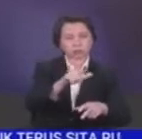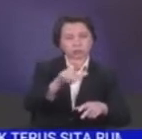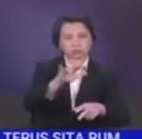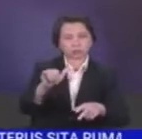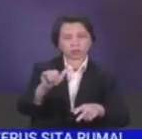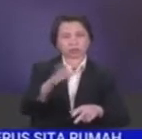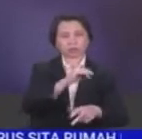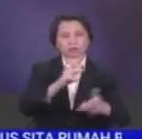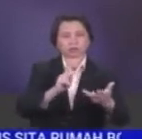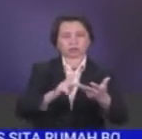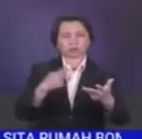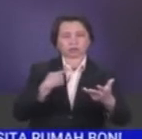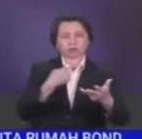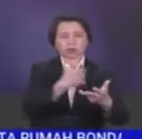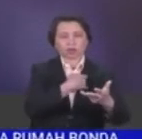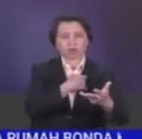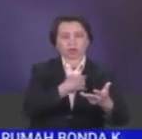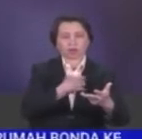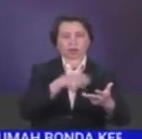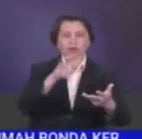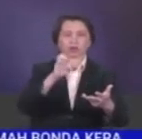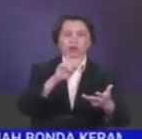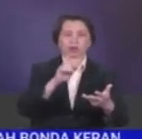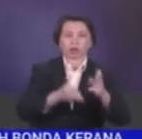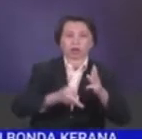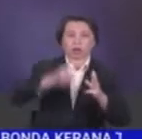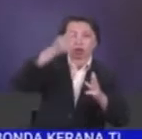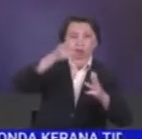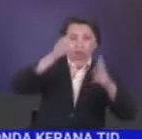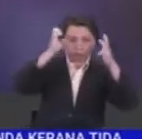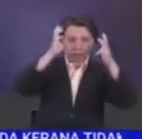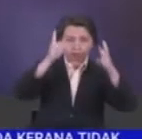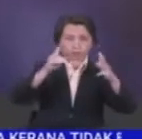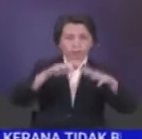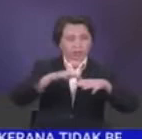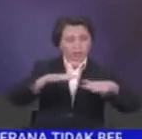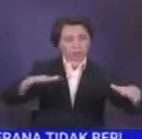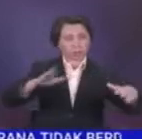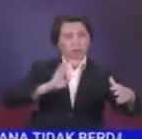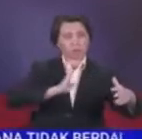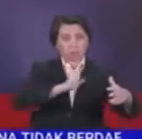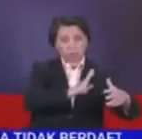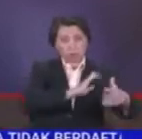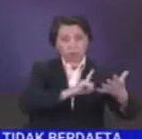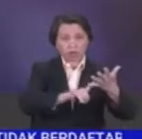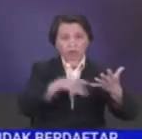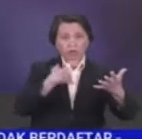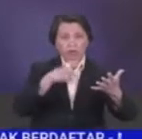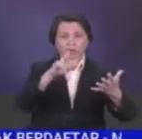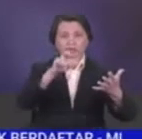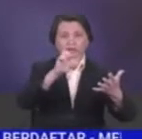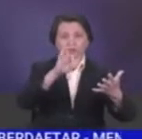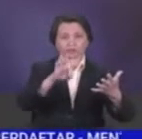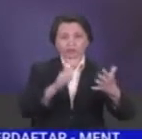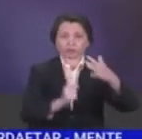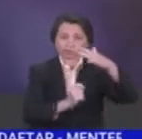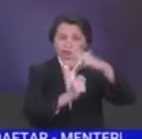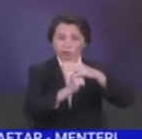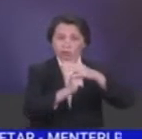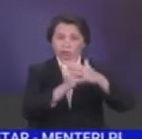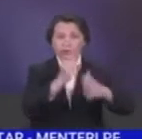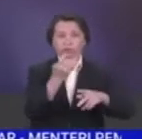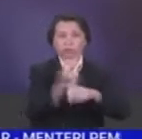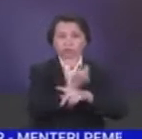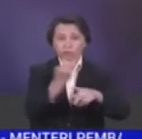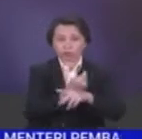have an analytical higher education dashboard, a graduate reference hub for employment and